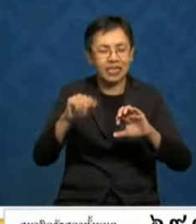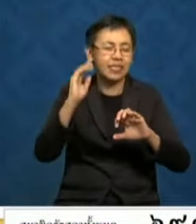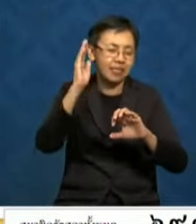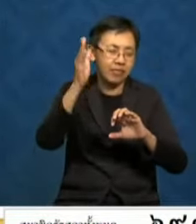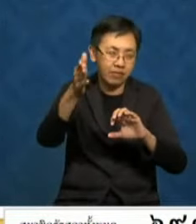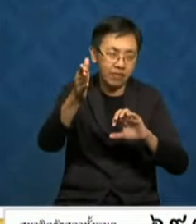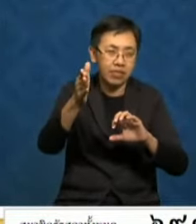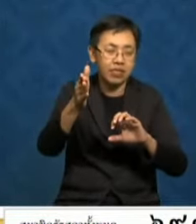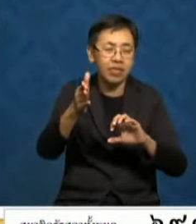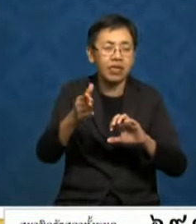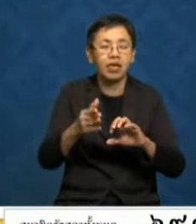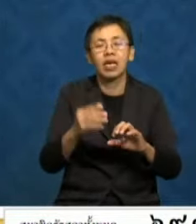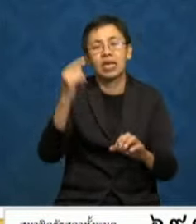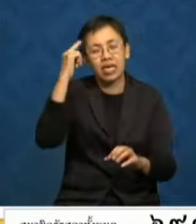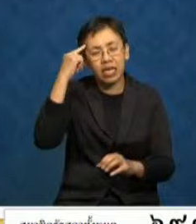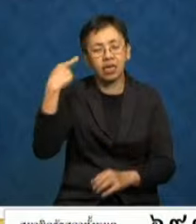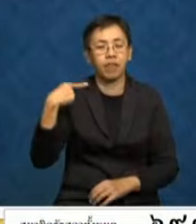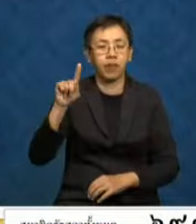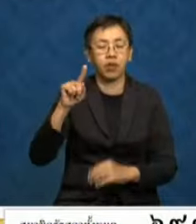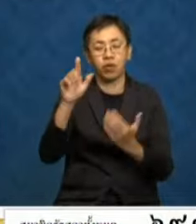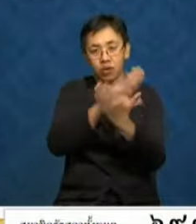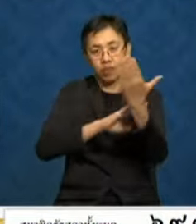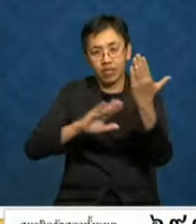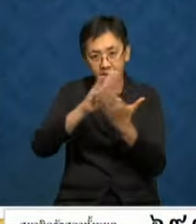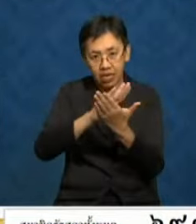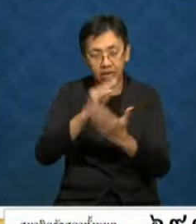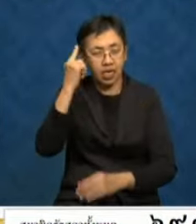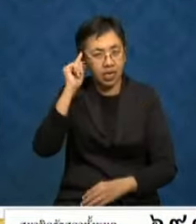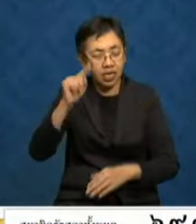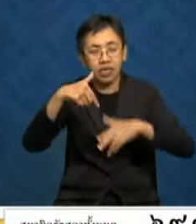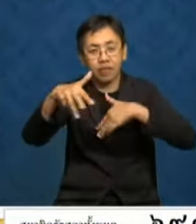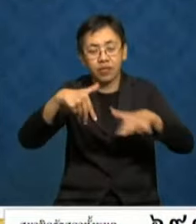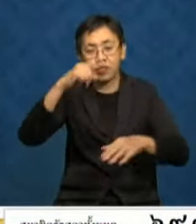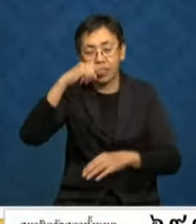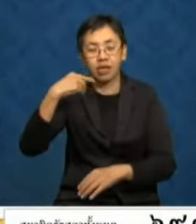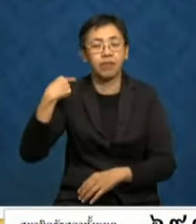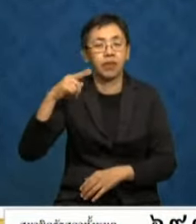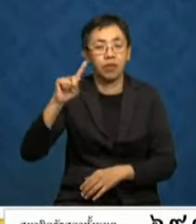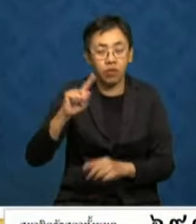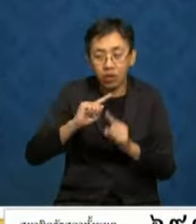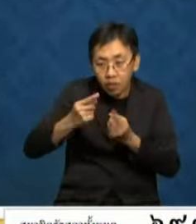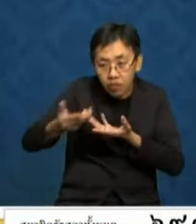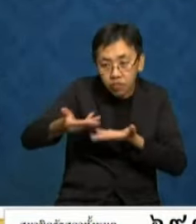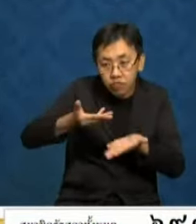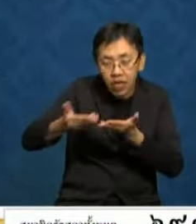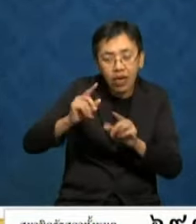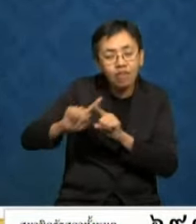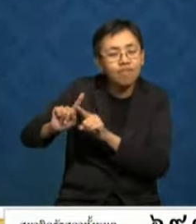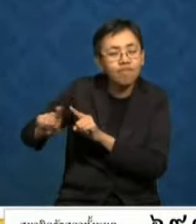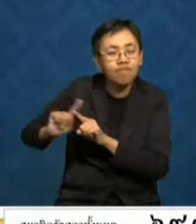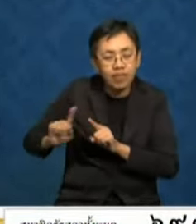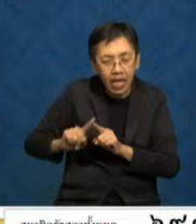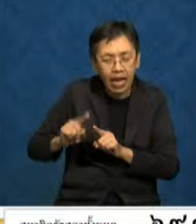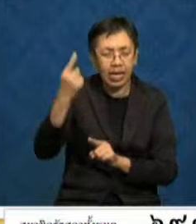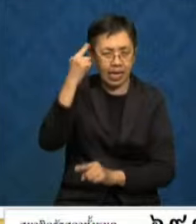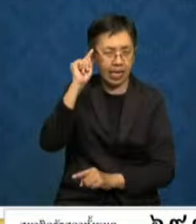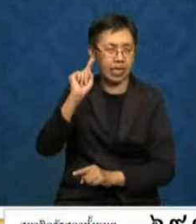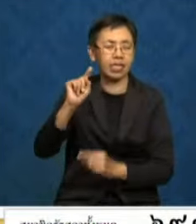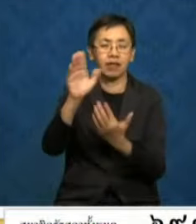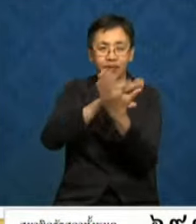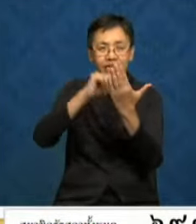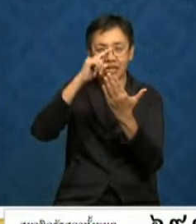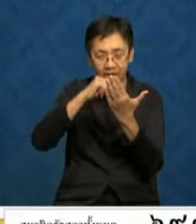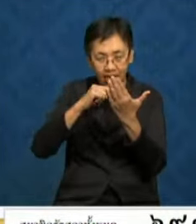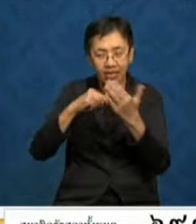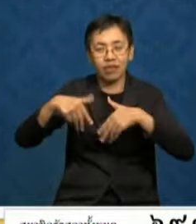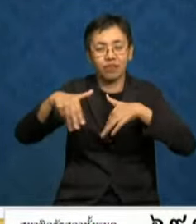ตจะยึดมั่นผลประโยชน์ของประเทศและพี่น้องชาวไทยในการที่จะไปเจรจาเรื่องอื่นๆหลังจากที่รัฐสภาให้ความเห็นชอบ